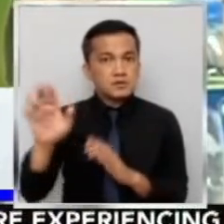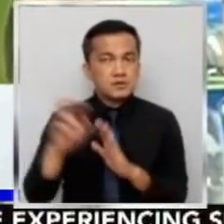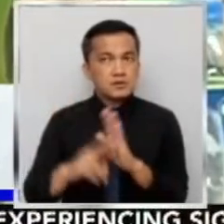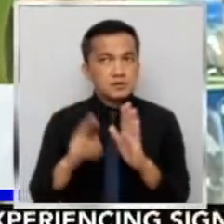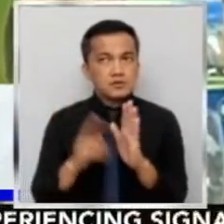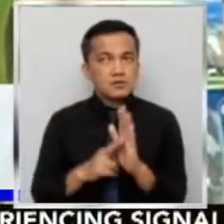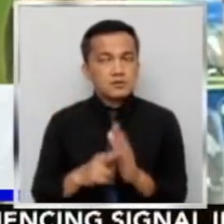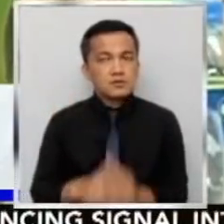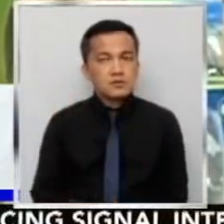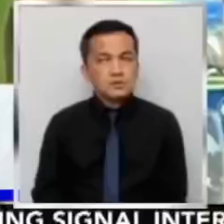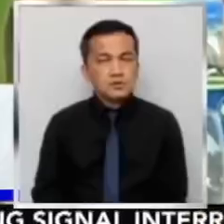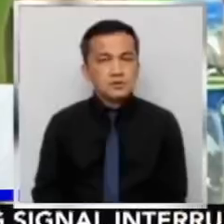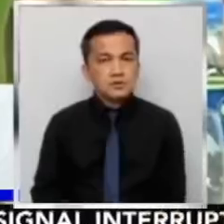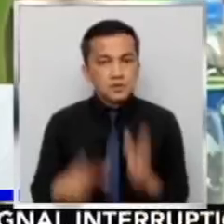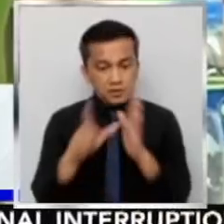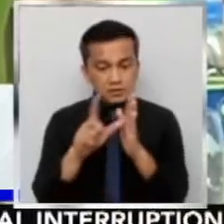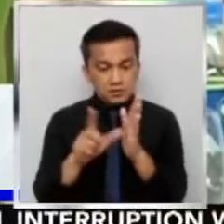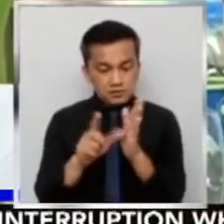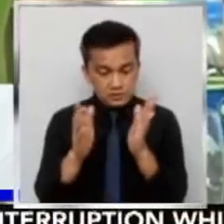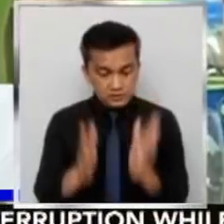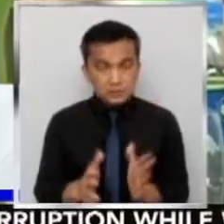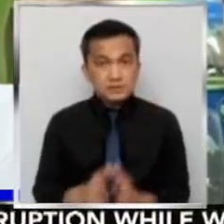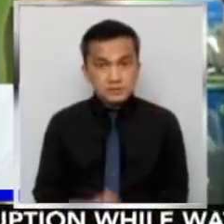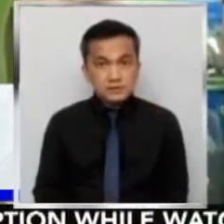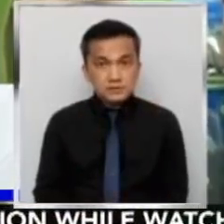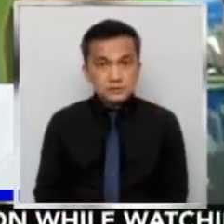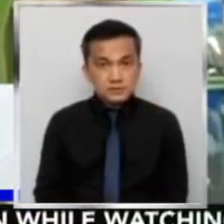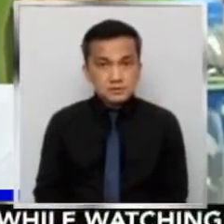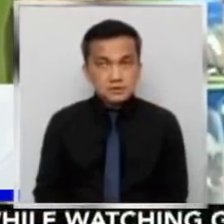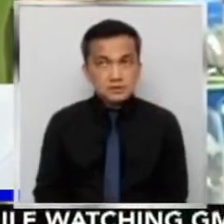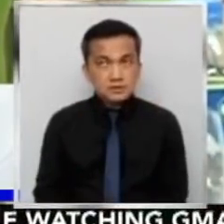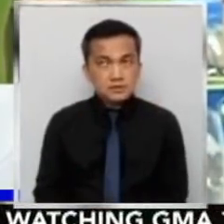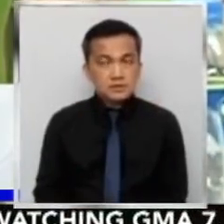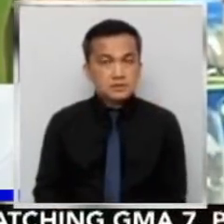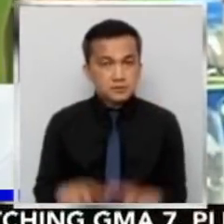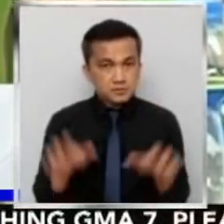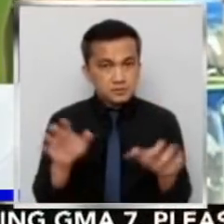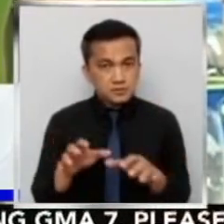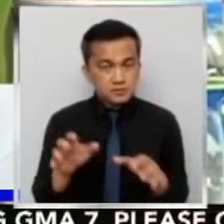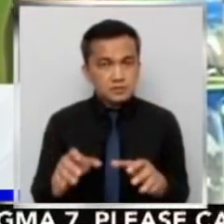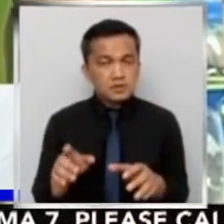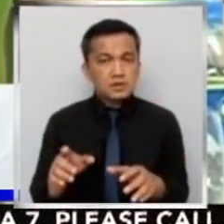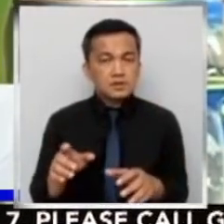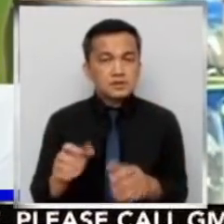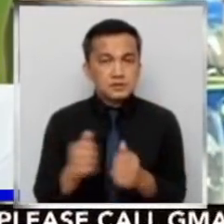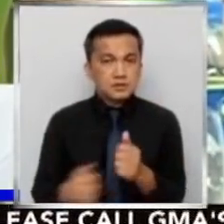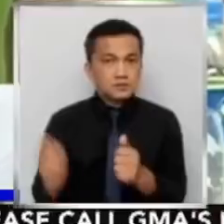as a lawyer. At iba na naman trabaho niya as a commissioner. So,